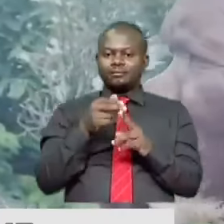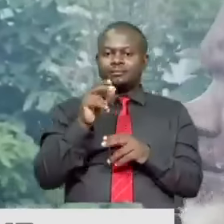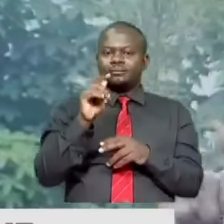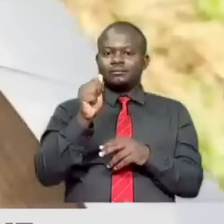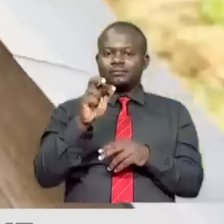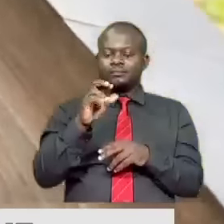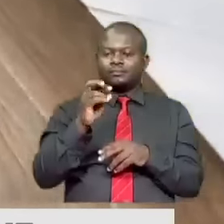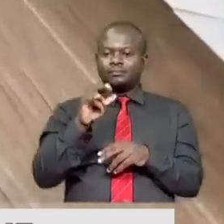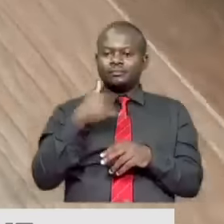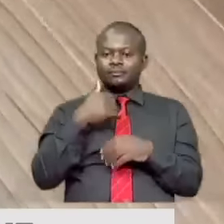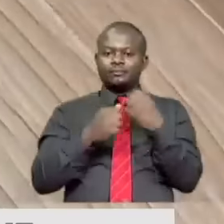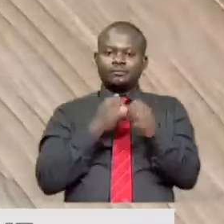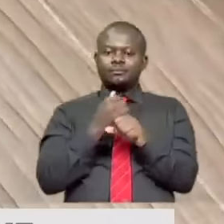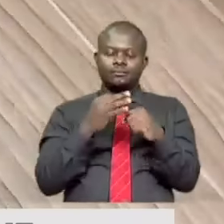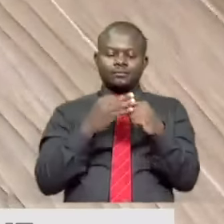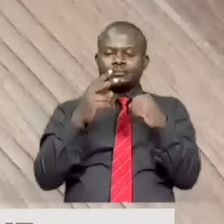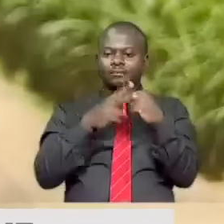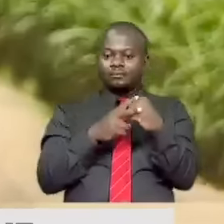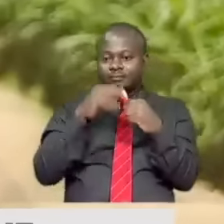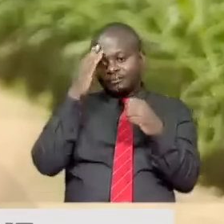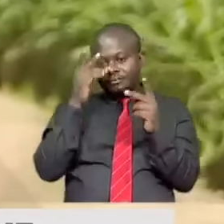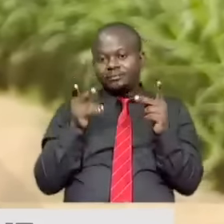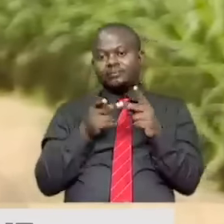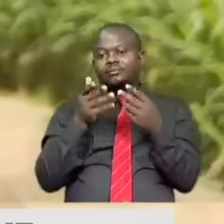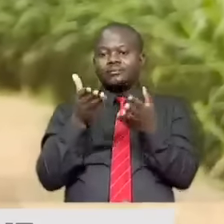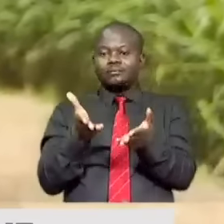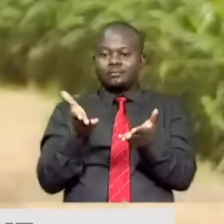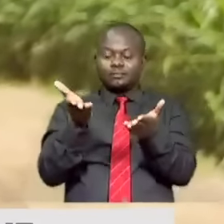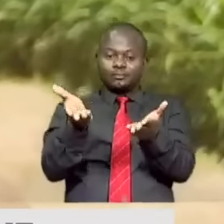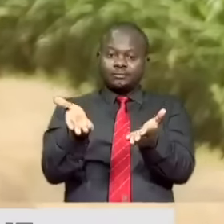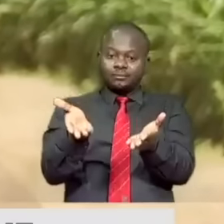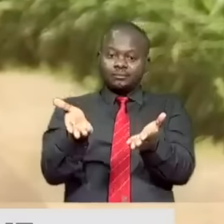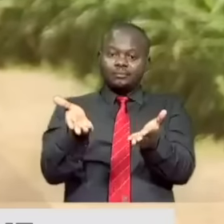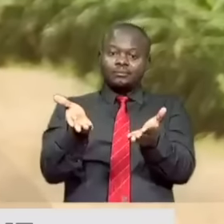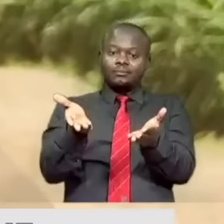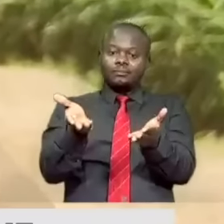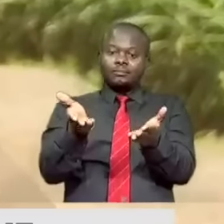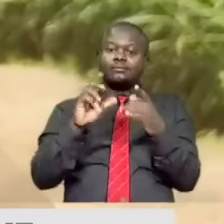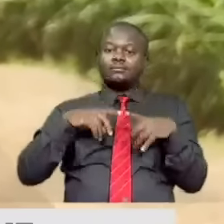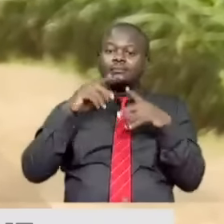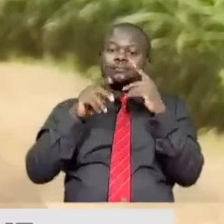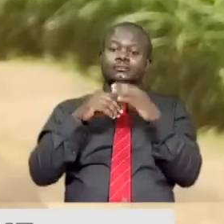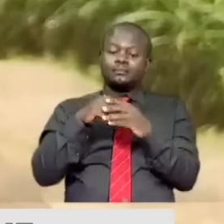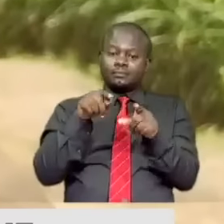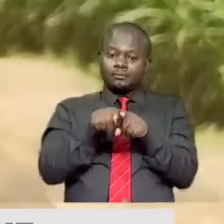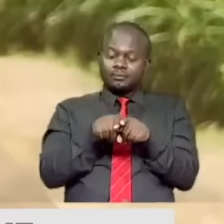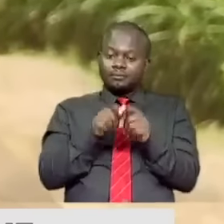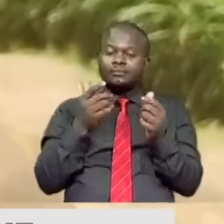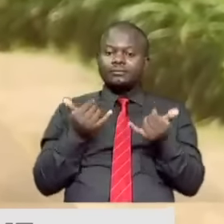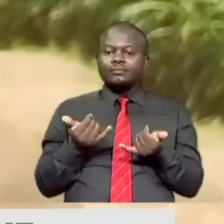w'imyaka 87 azibyaha mushubi aha hantu hari hatuye abantu nyera mbese nk'uko